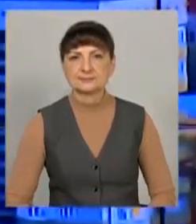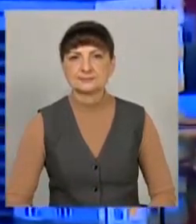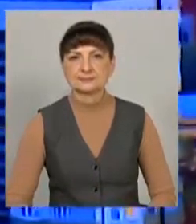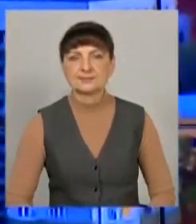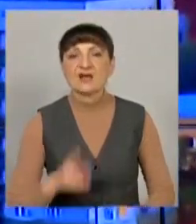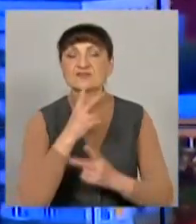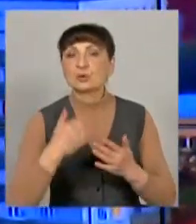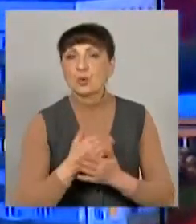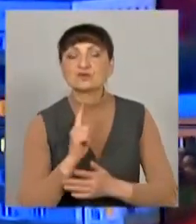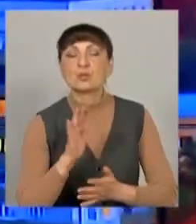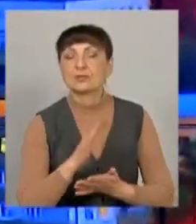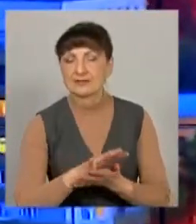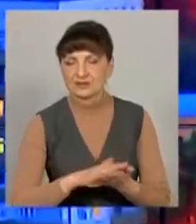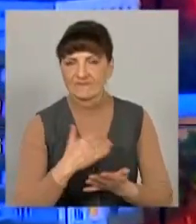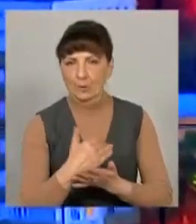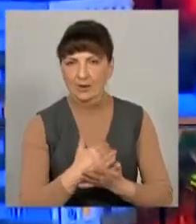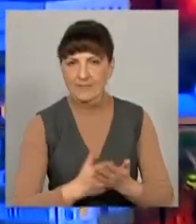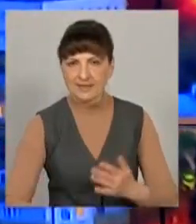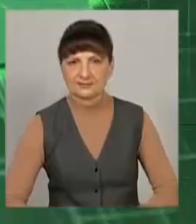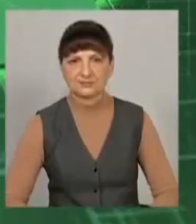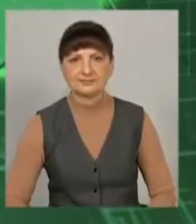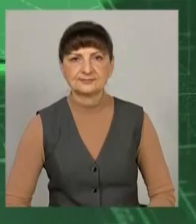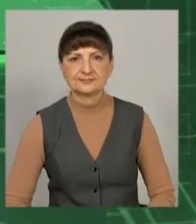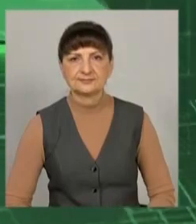Вы смотрите новости, далее в выпуске.